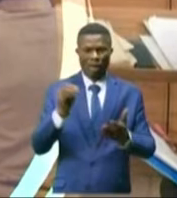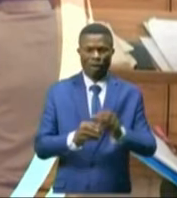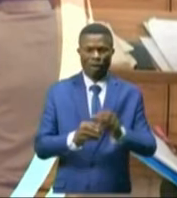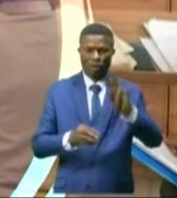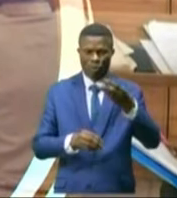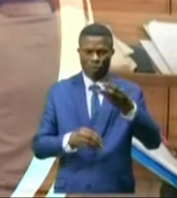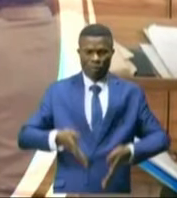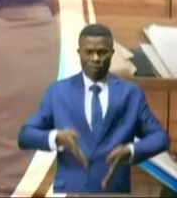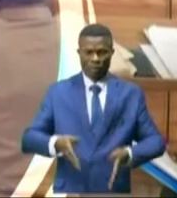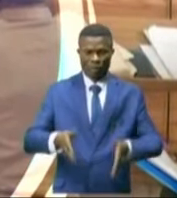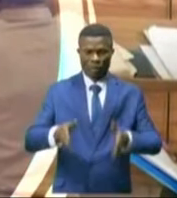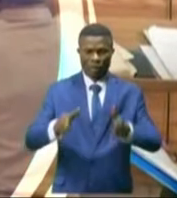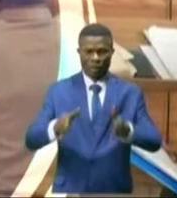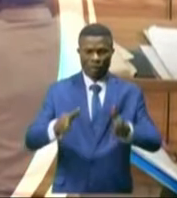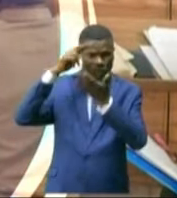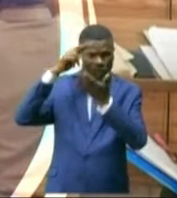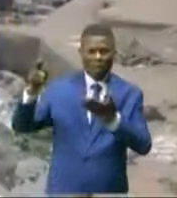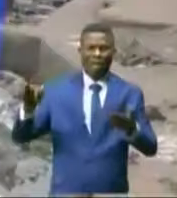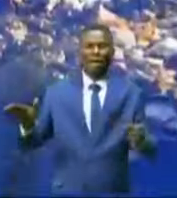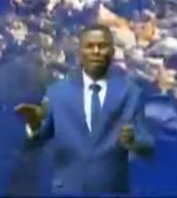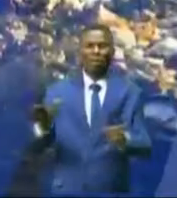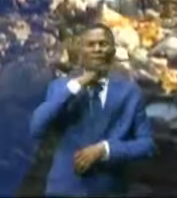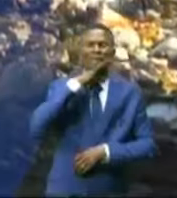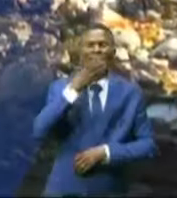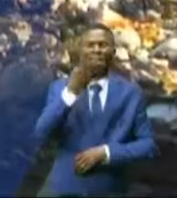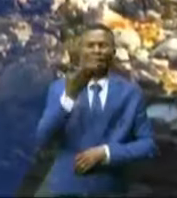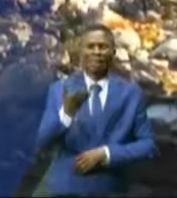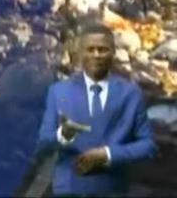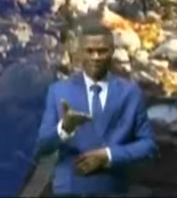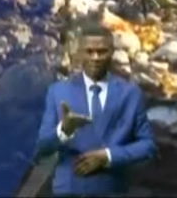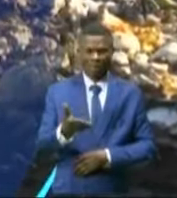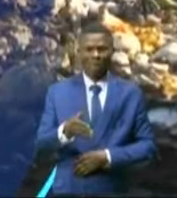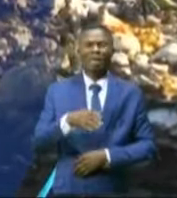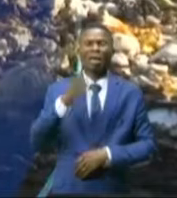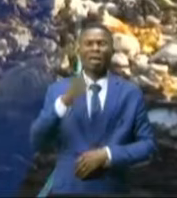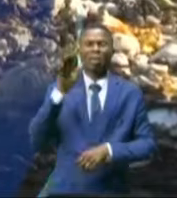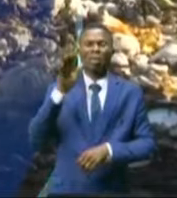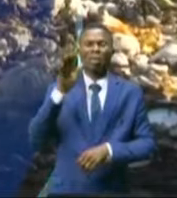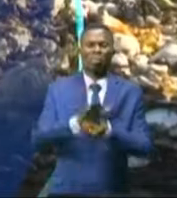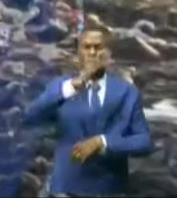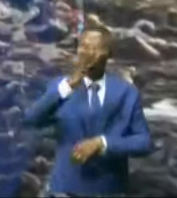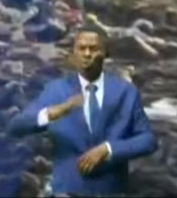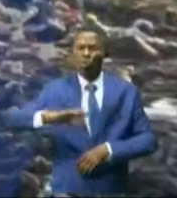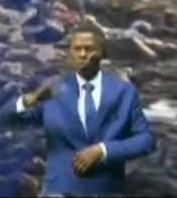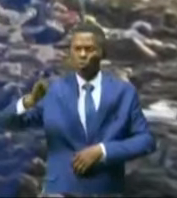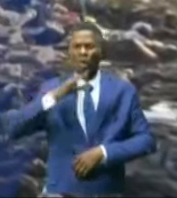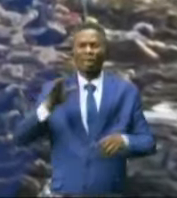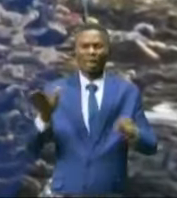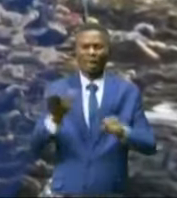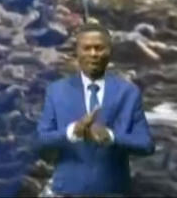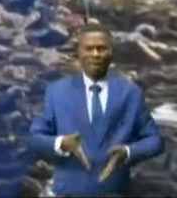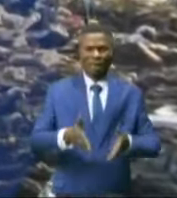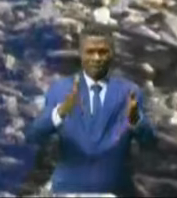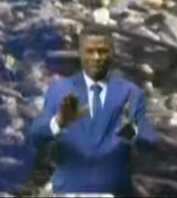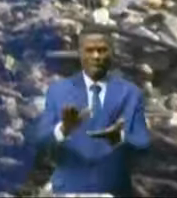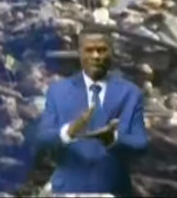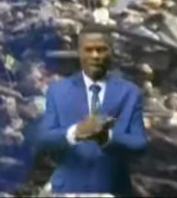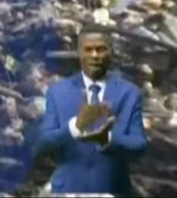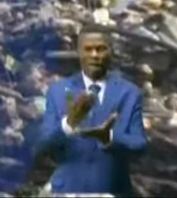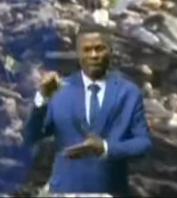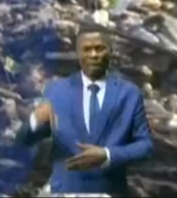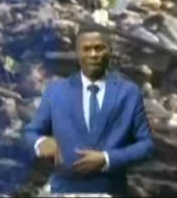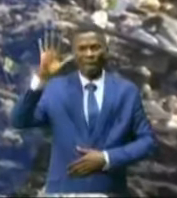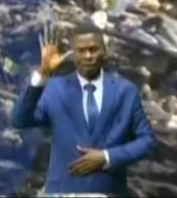La route universelle sous mesure pour les coûts de l'échimondisme. Cette route dans son tronçon compris entre